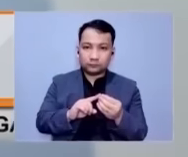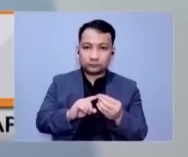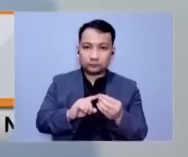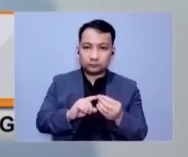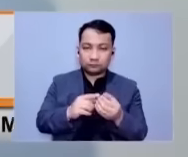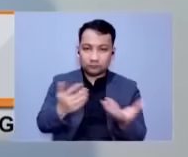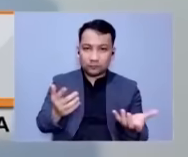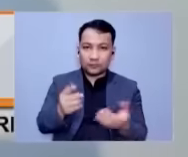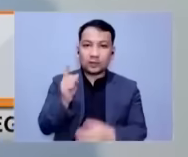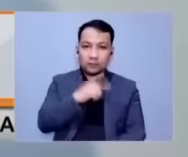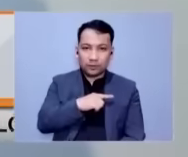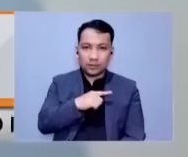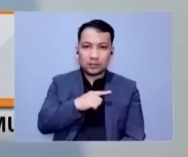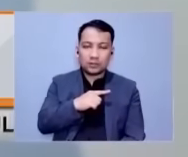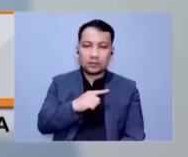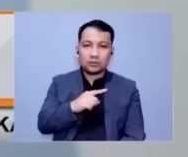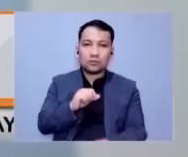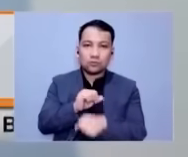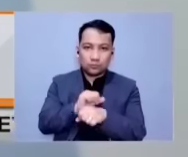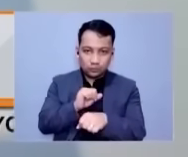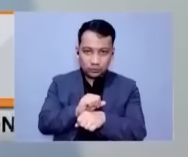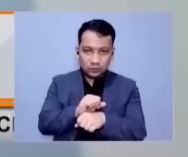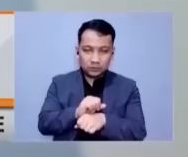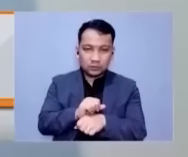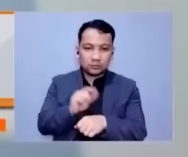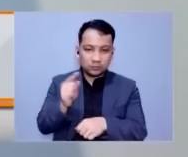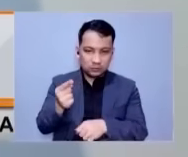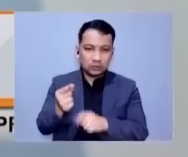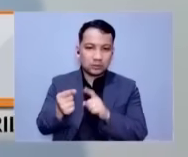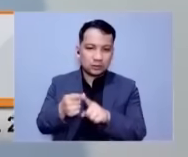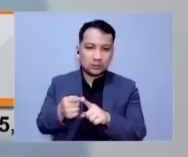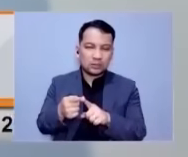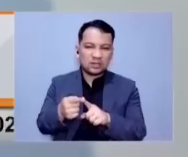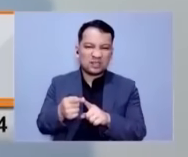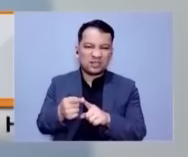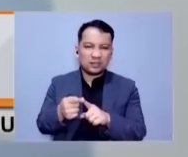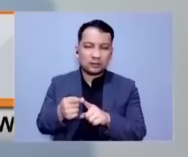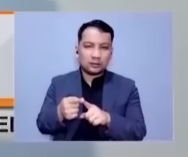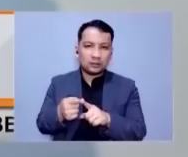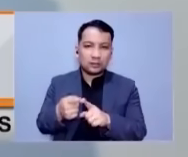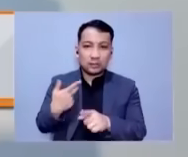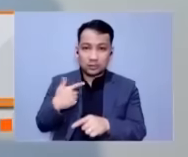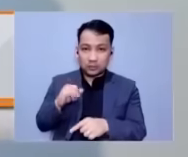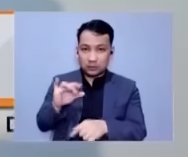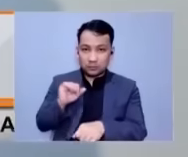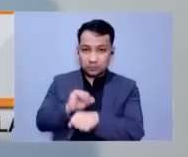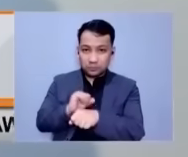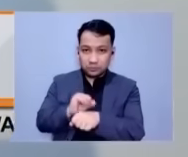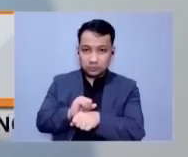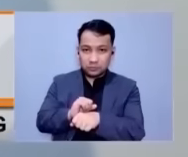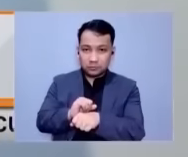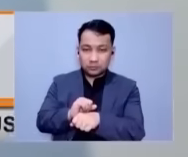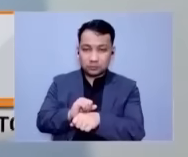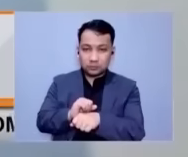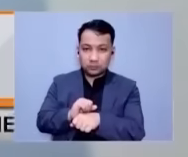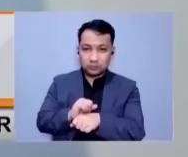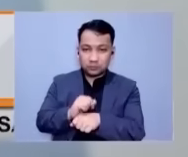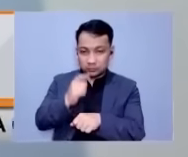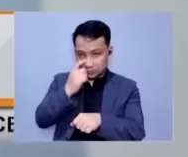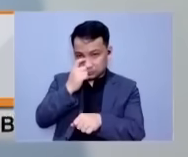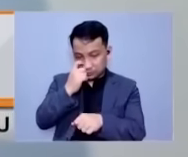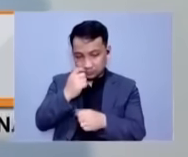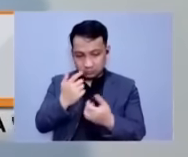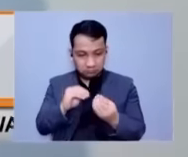peke yung trabaho, number one. Kung may trabaho man, substandard yung inaalok. And then number